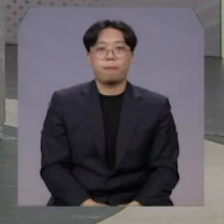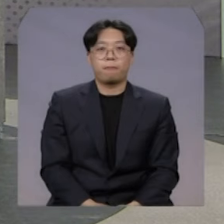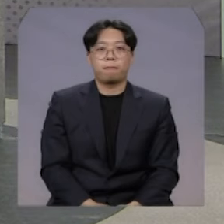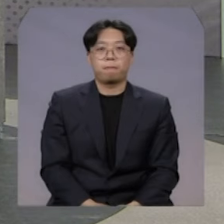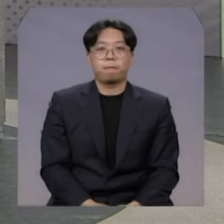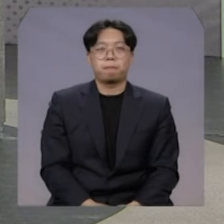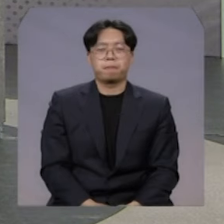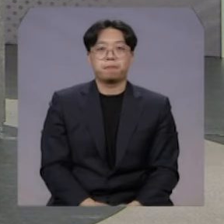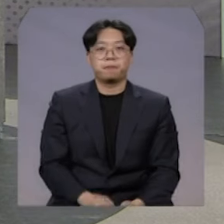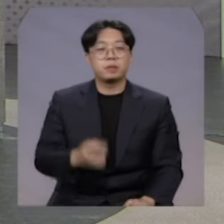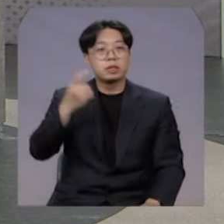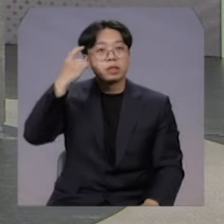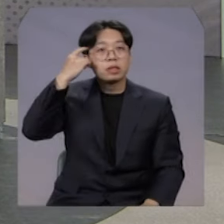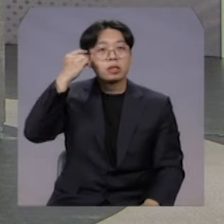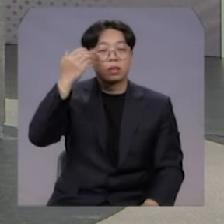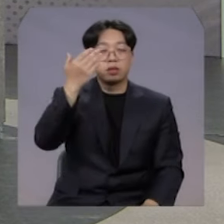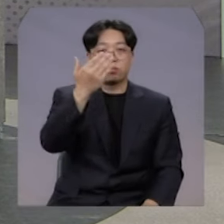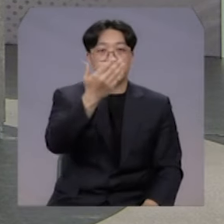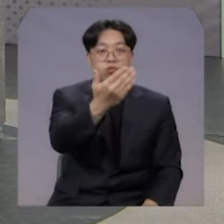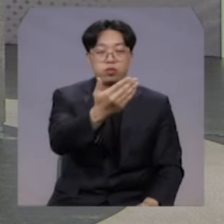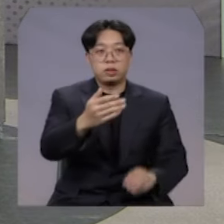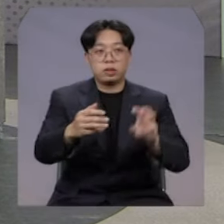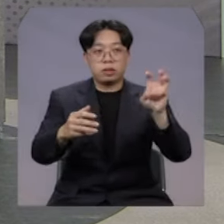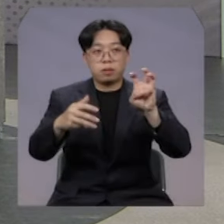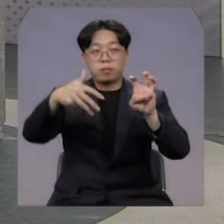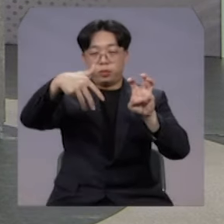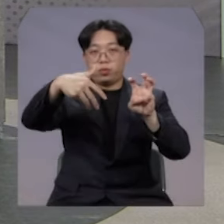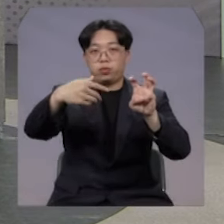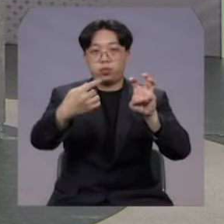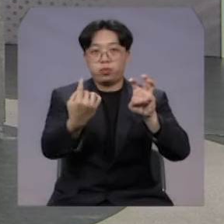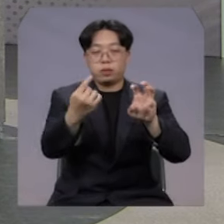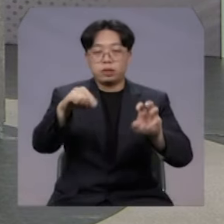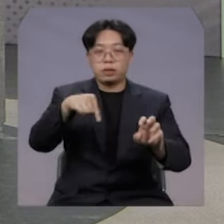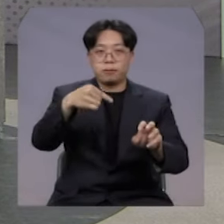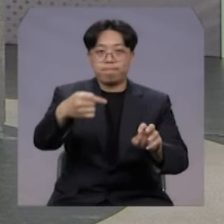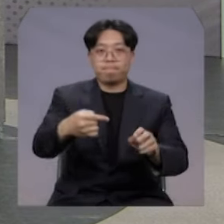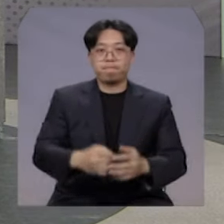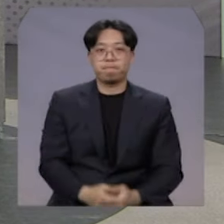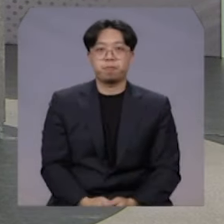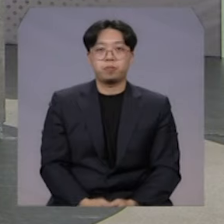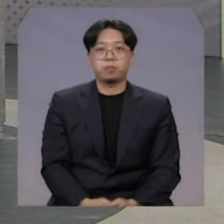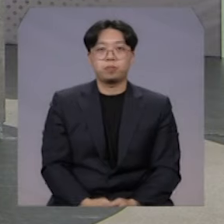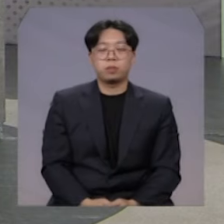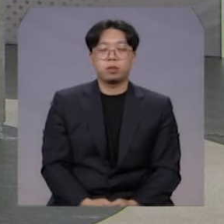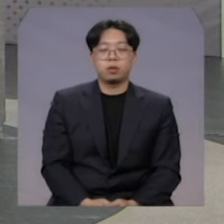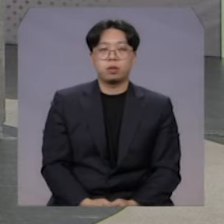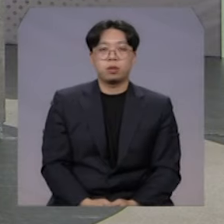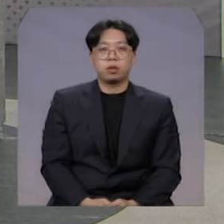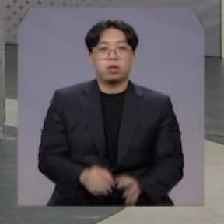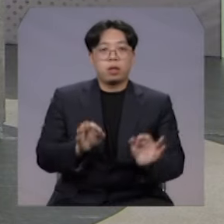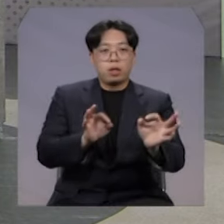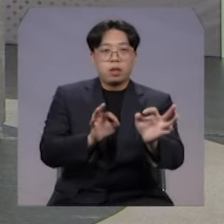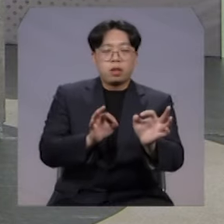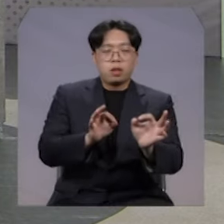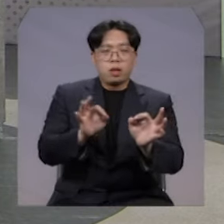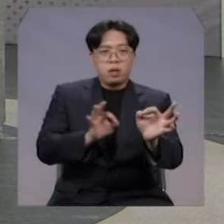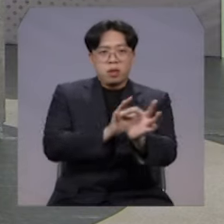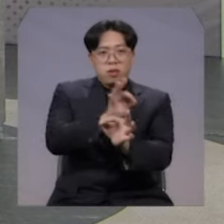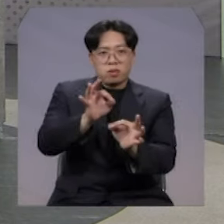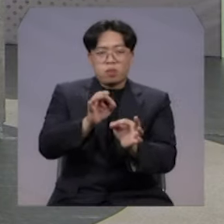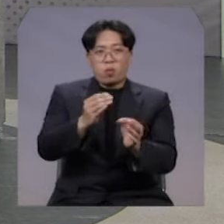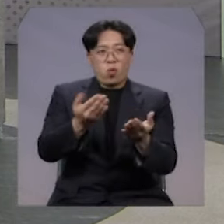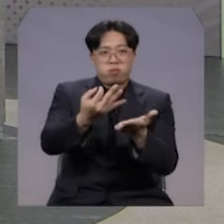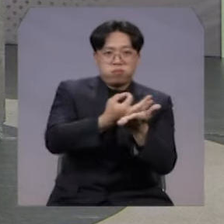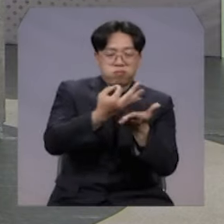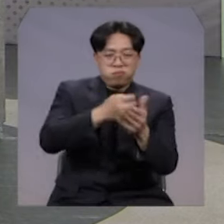예, 그렇게 합니까? 질문을 30초 정도 네네, 듣고 답변 이어가겠습니다. 경제활동이 없는 네. 대학생 자녀가 네. 11억 원이라는 거액을